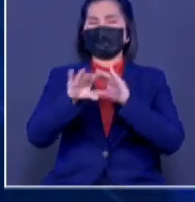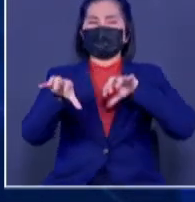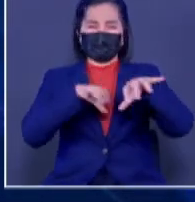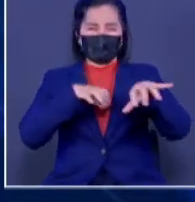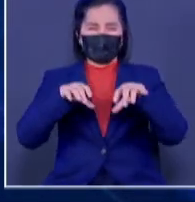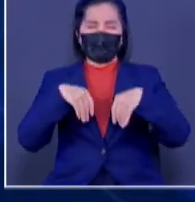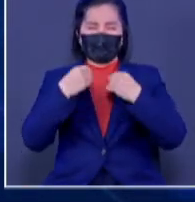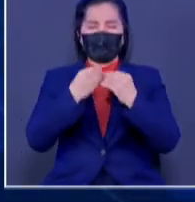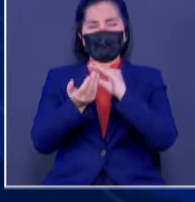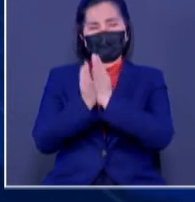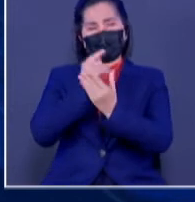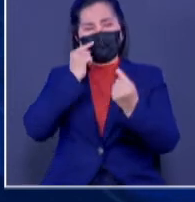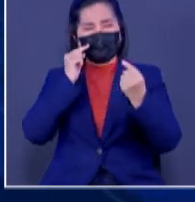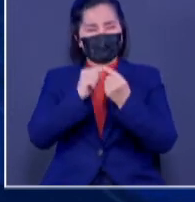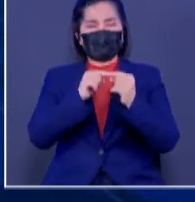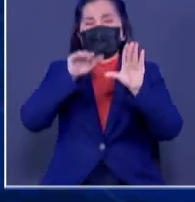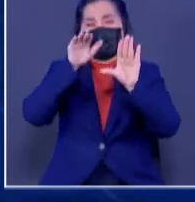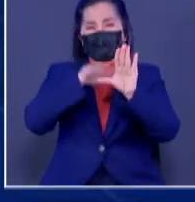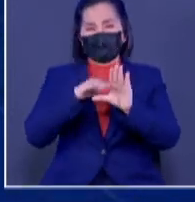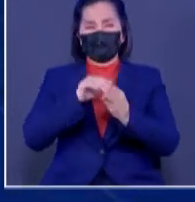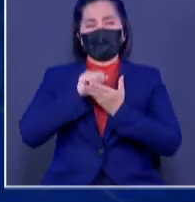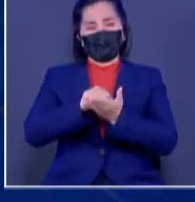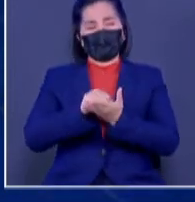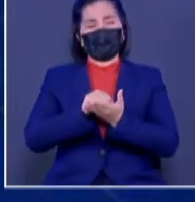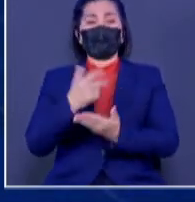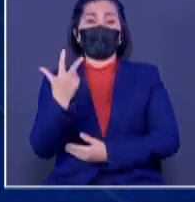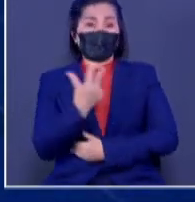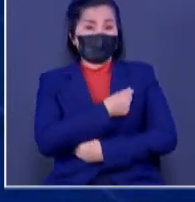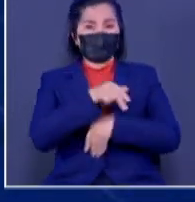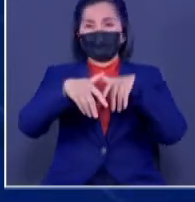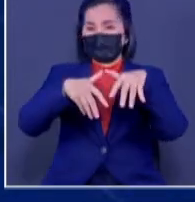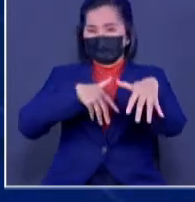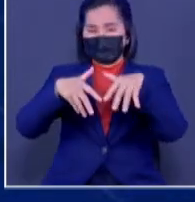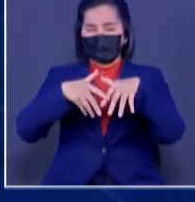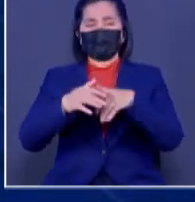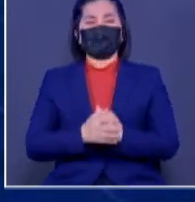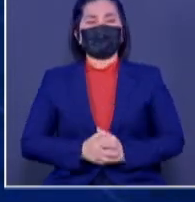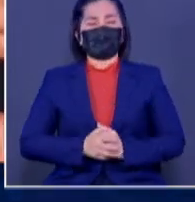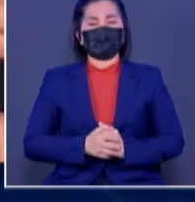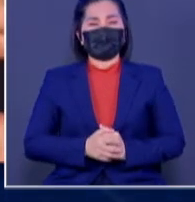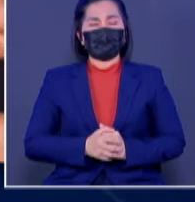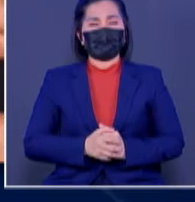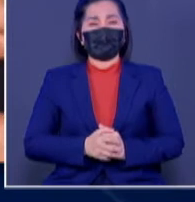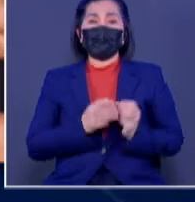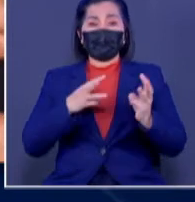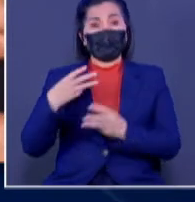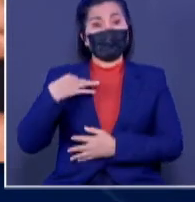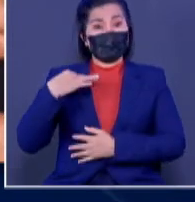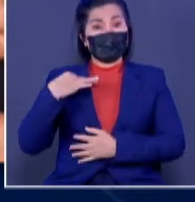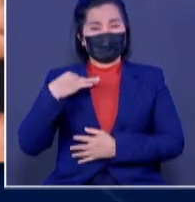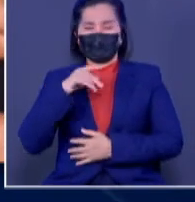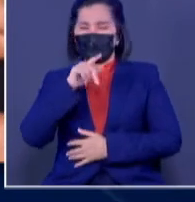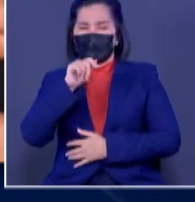เพื่อปรับให้เหมาะสมกับการลงทะเบียนและการให้บริการวัคซีนของพี่น้องประชาชนในพื้นที่โดยเฉพาะการให้อสม.ไล่เคา